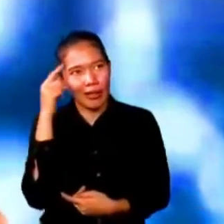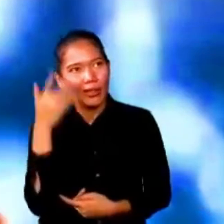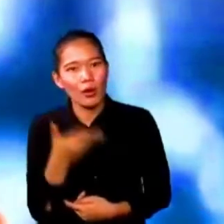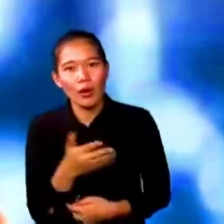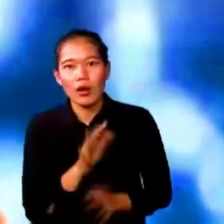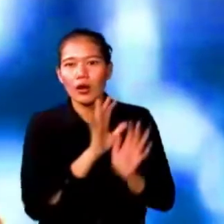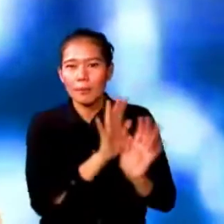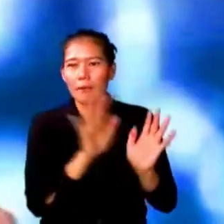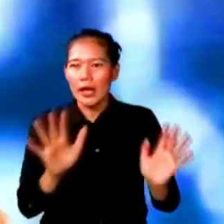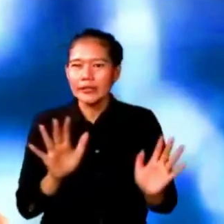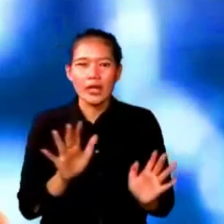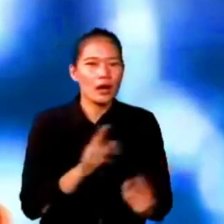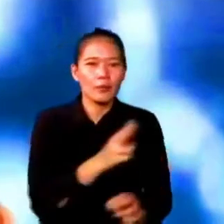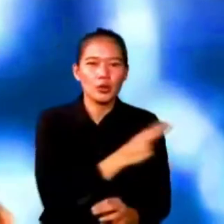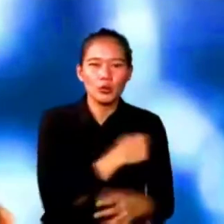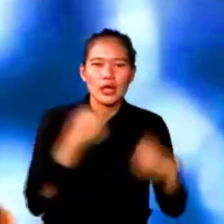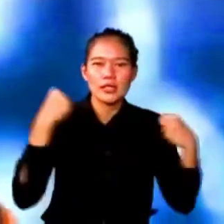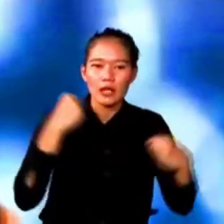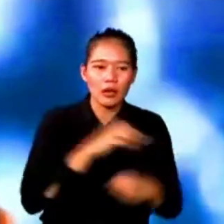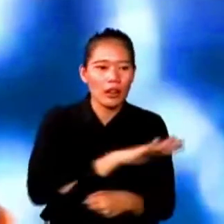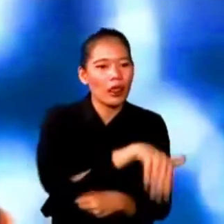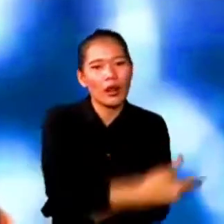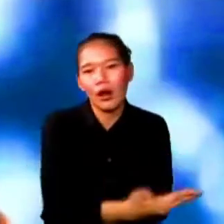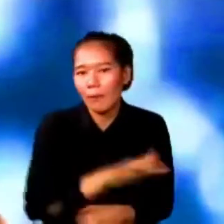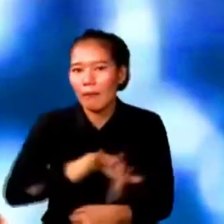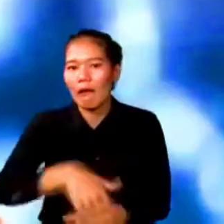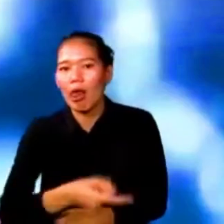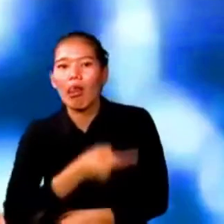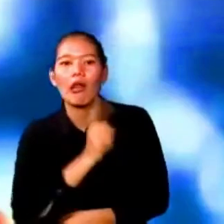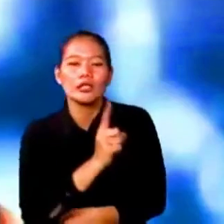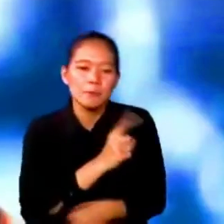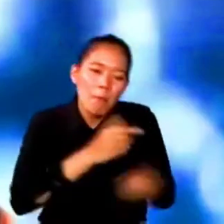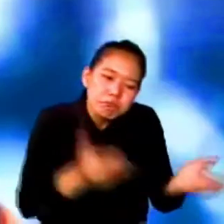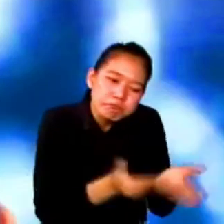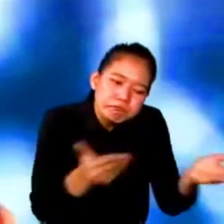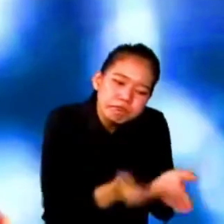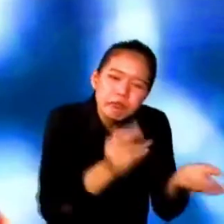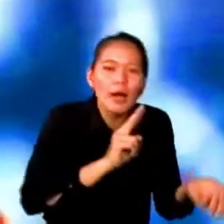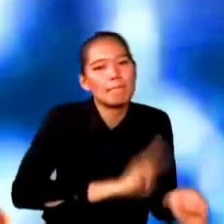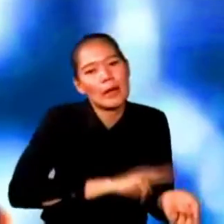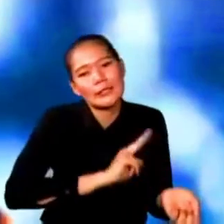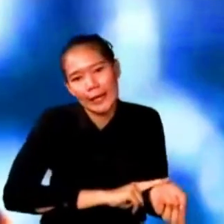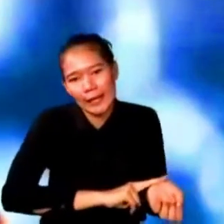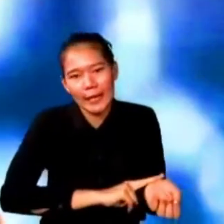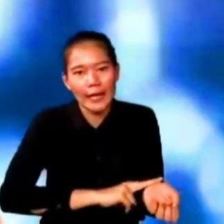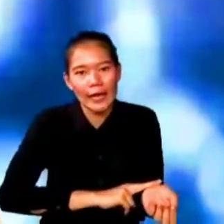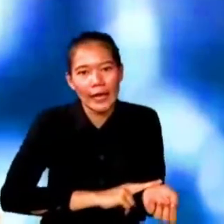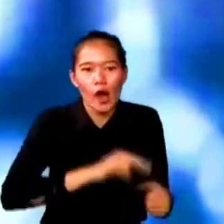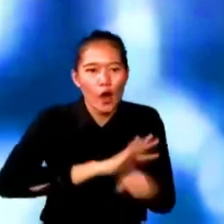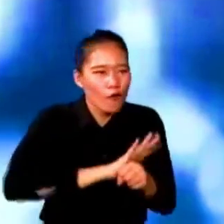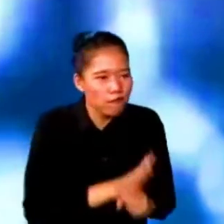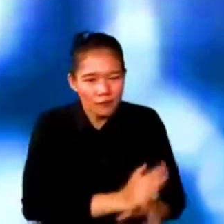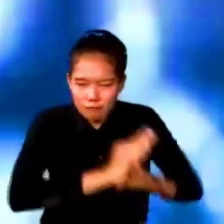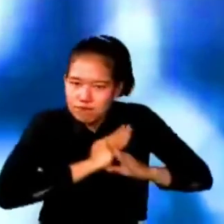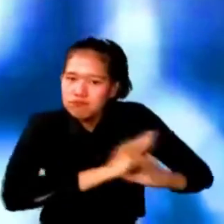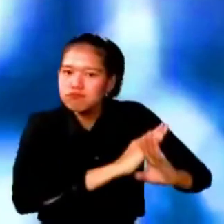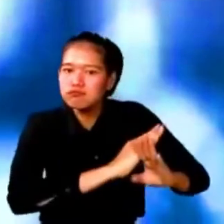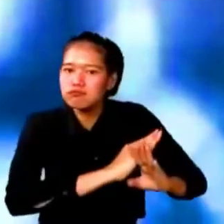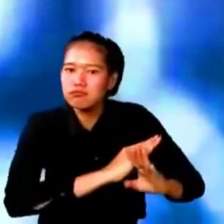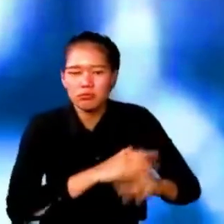banyak taktis yang sudah gugur yang berjuang untuk pasien-pasien menuju melawan khotib